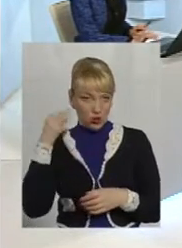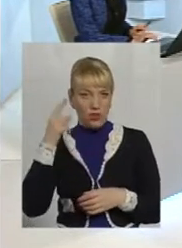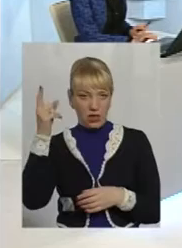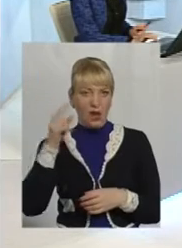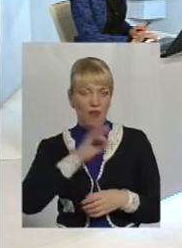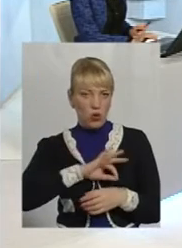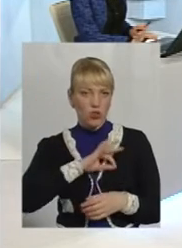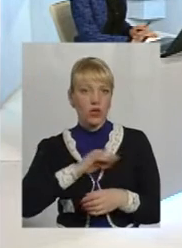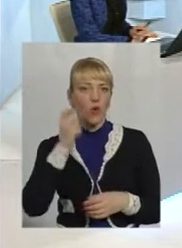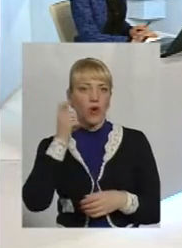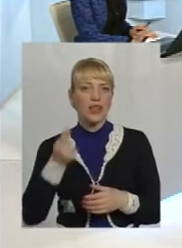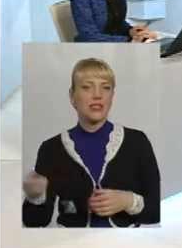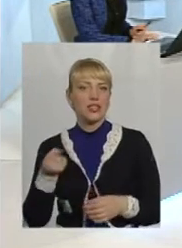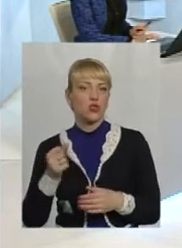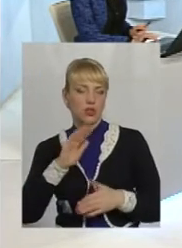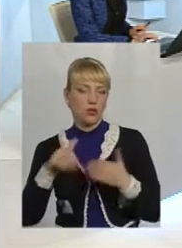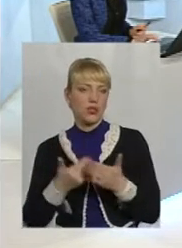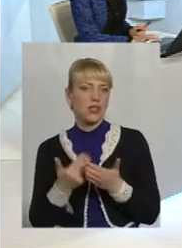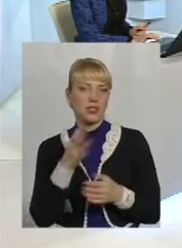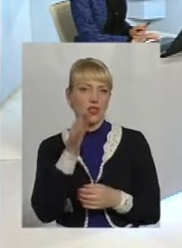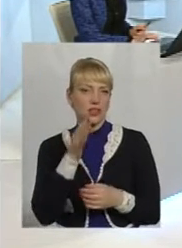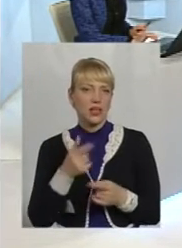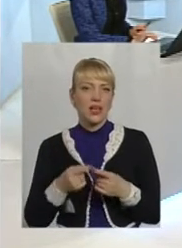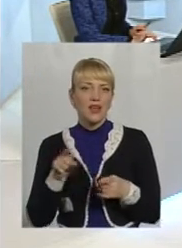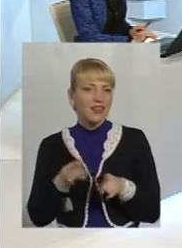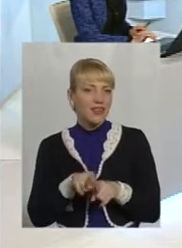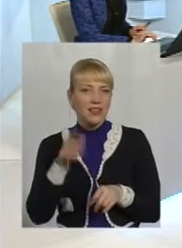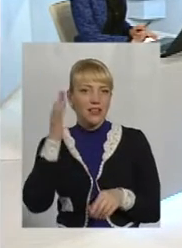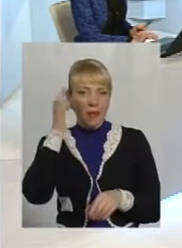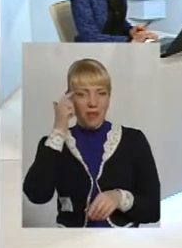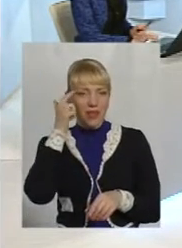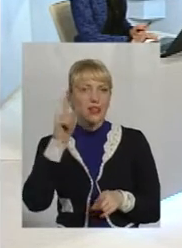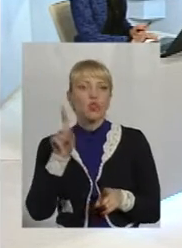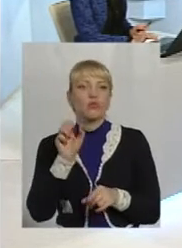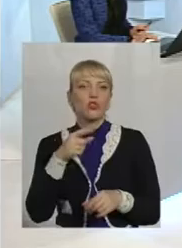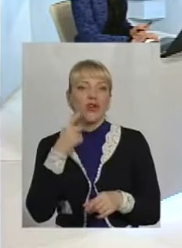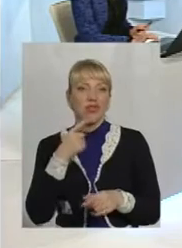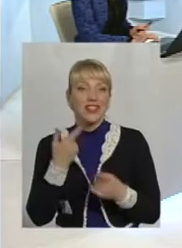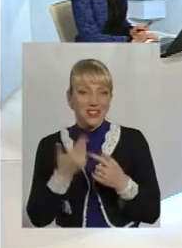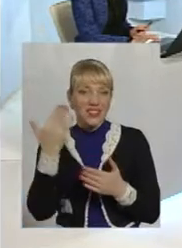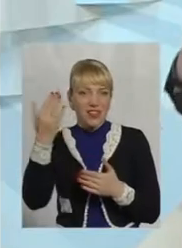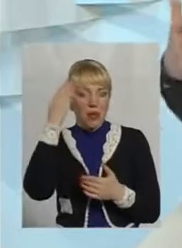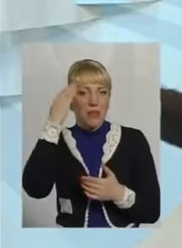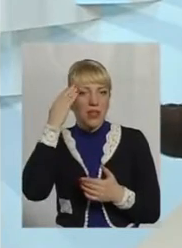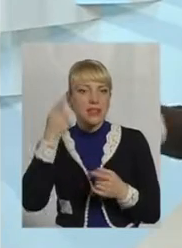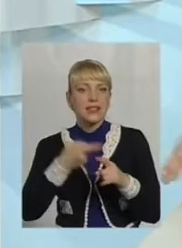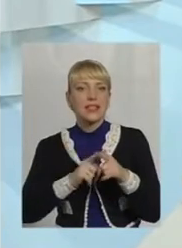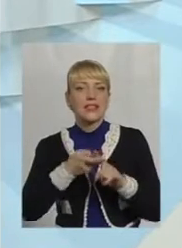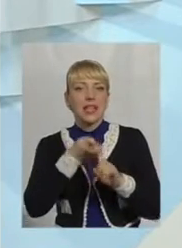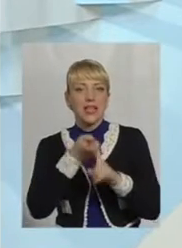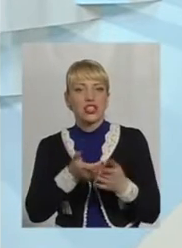Південмаш розробляє до сьогоднішнього часу. Ну, розумієте, такий менталітет, як з ним можна боротися? Це ментальність, залежність від